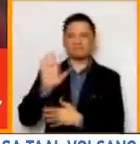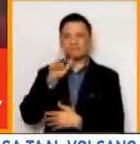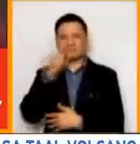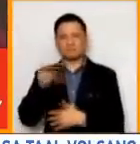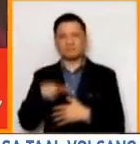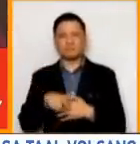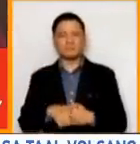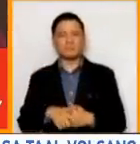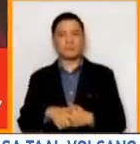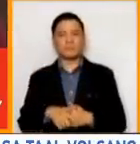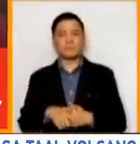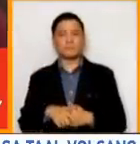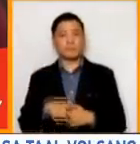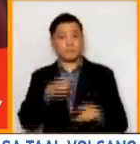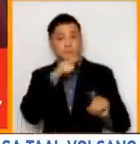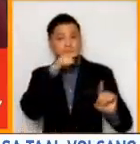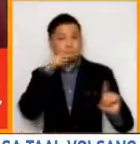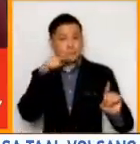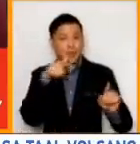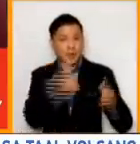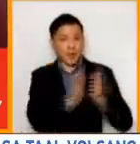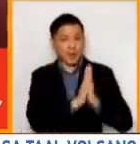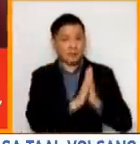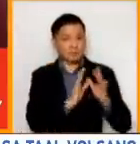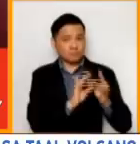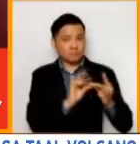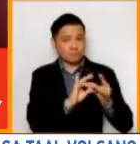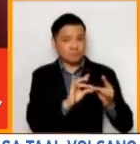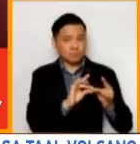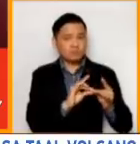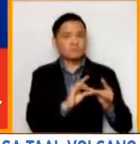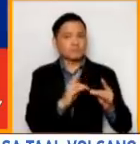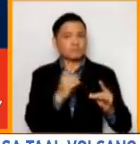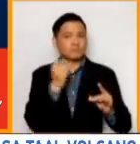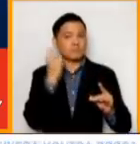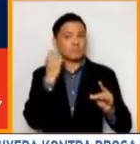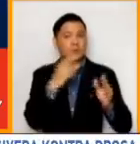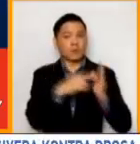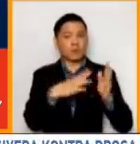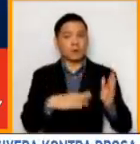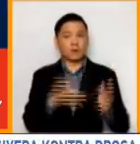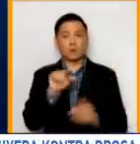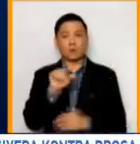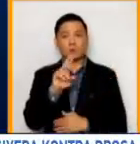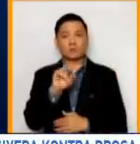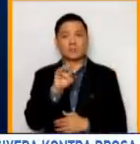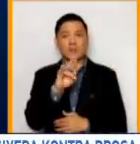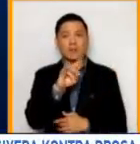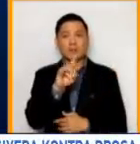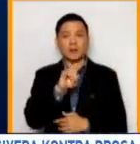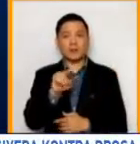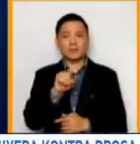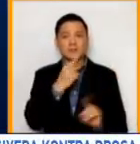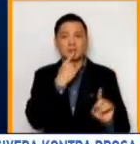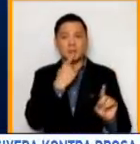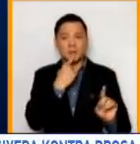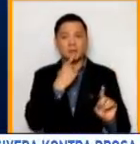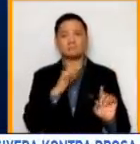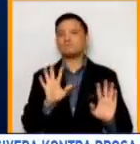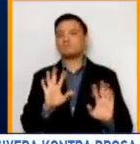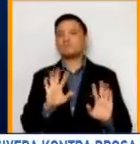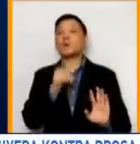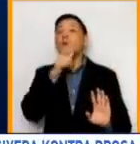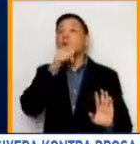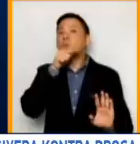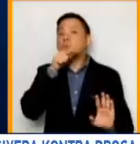ng Vice Presidente. Pero sabi ng kanyang tagapagsalita na si Barry Gutierrez, nakatuon ang Vice President sa pagtulong. Ang